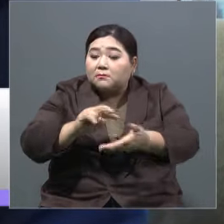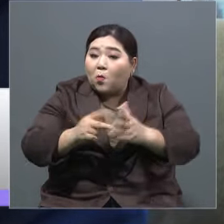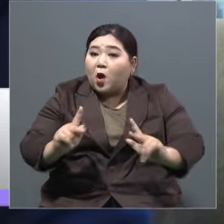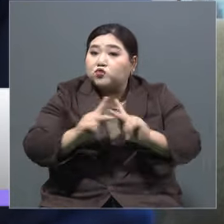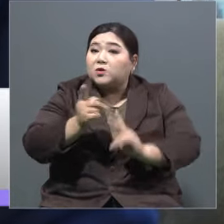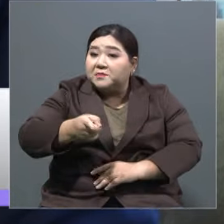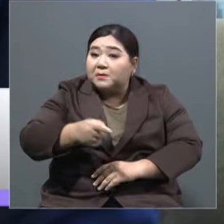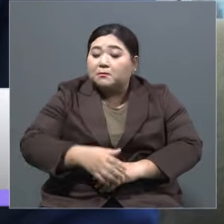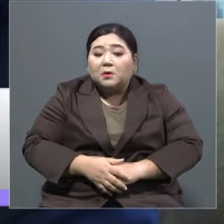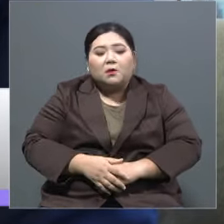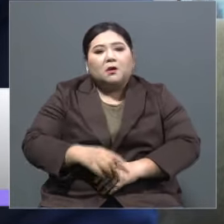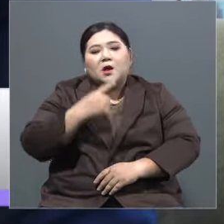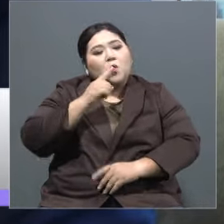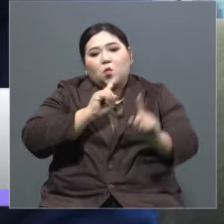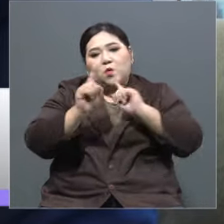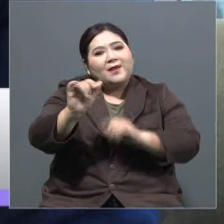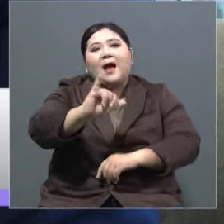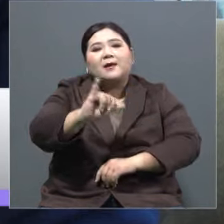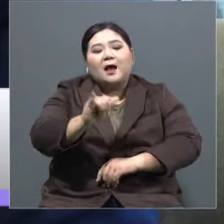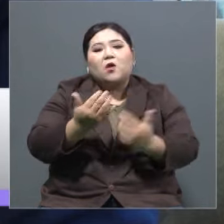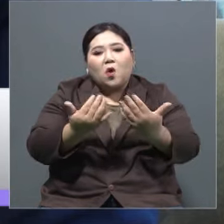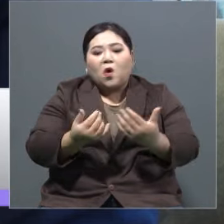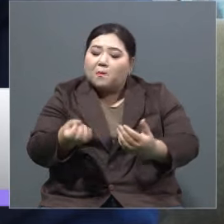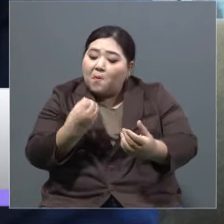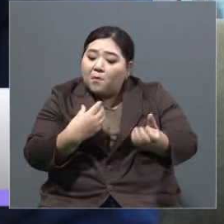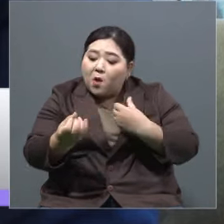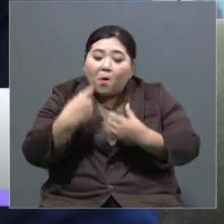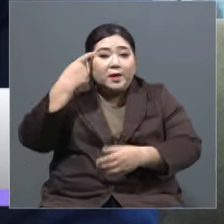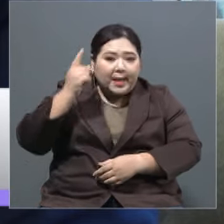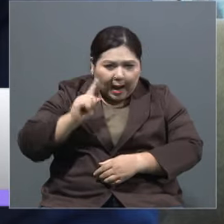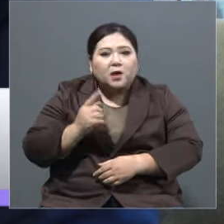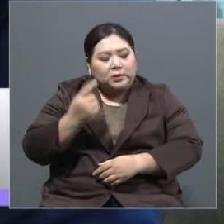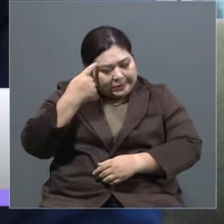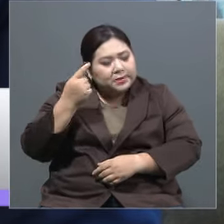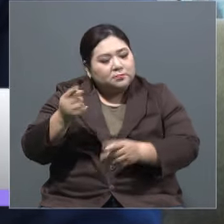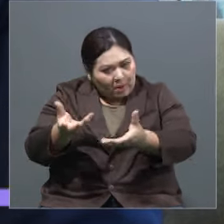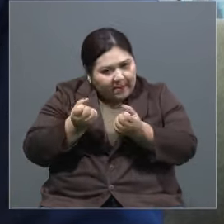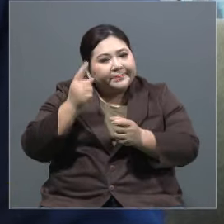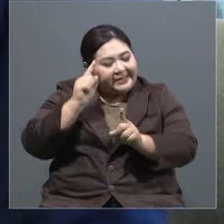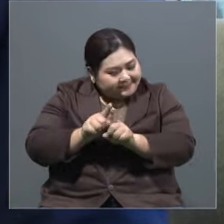ยังไม่มีการพูดคุยเลยครับก็แล้วแต่ครับเราอยู่ด้วยกันแล้วต้องรับฟังความคิดเห็นของท่านด้วยเหมือนกัน